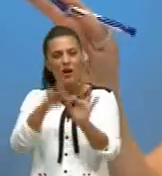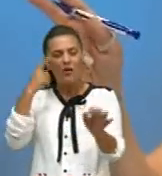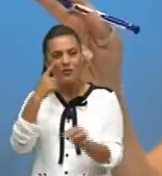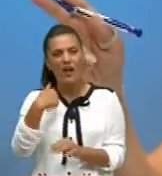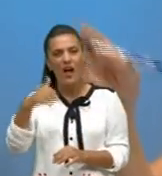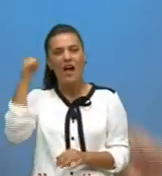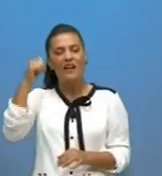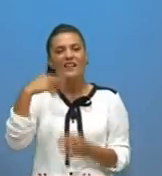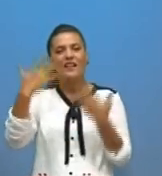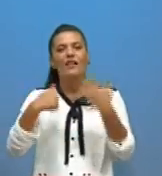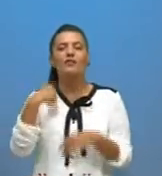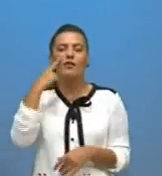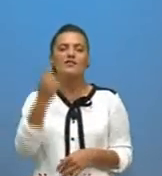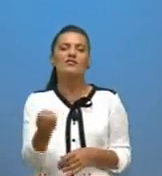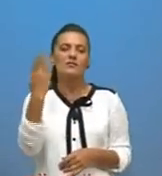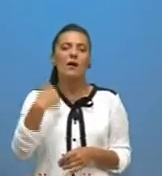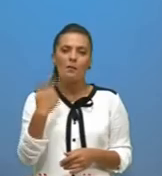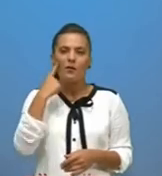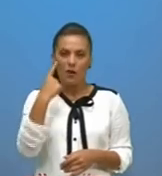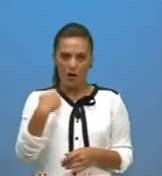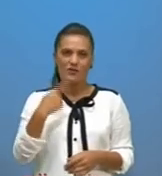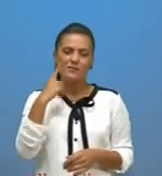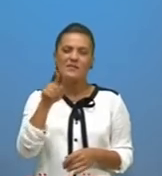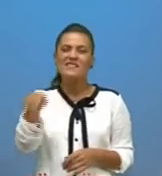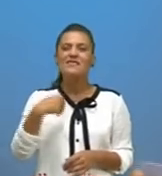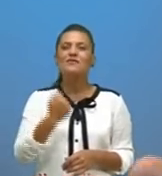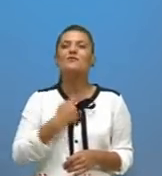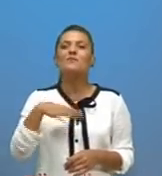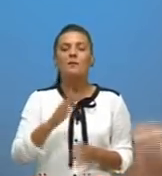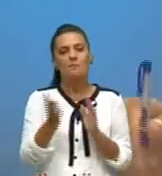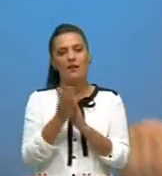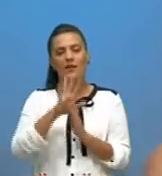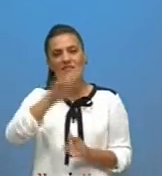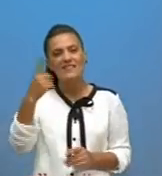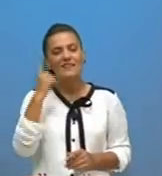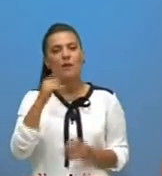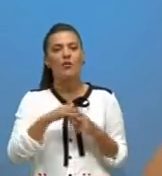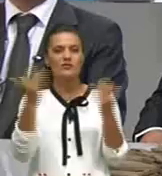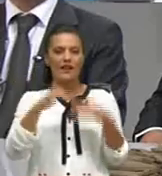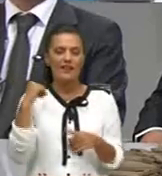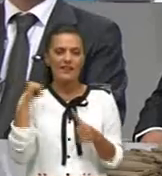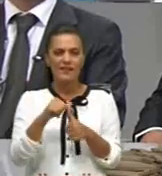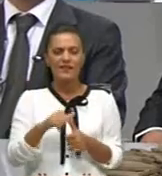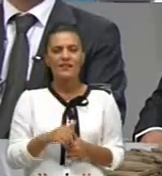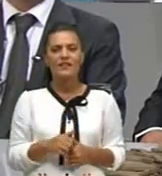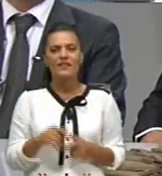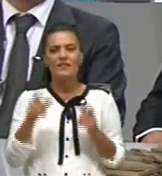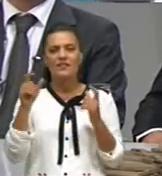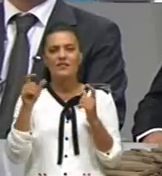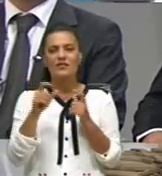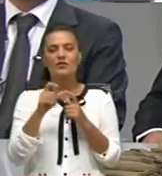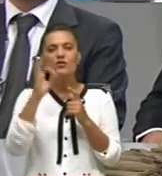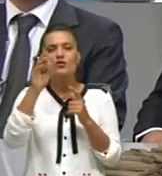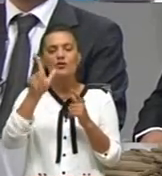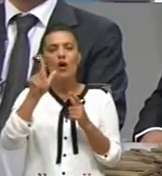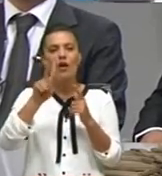arkadaki televizyonu gözden çıkarmıştım dedi. Ama gördüğünüz gibi sizi mahcup ettim. Bravo. Efendim, sizleri dinleyelim. Hoş geldiniz tekrar. Solar Splash